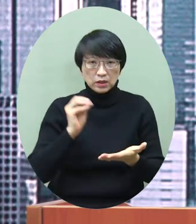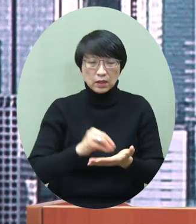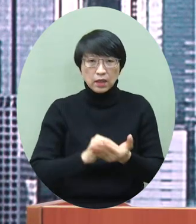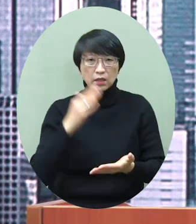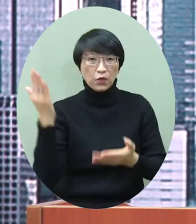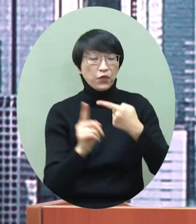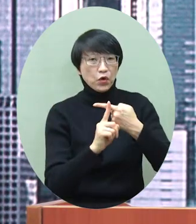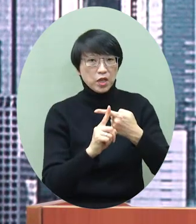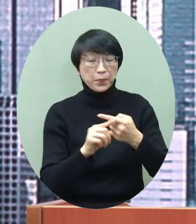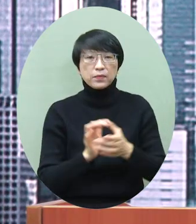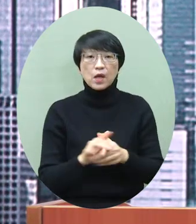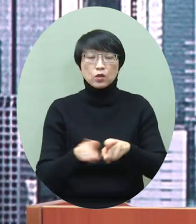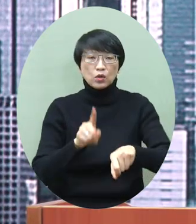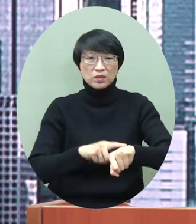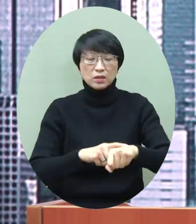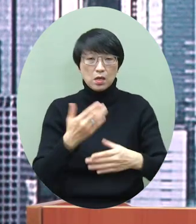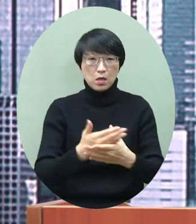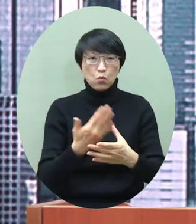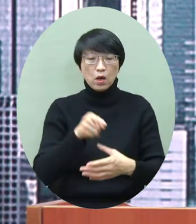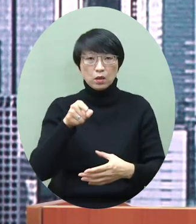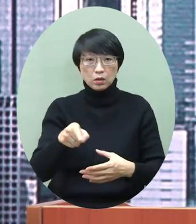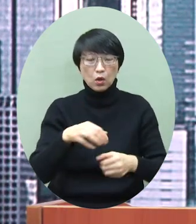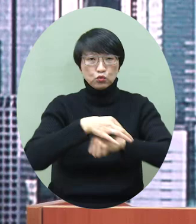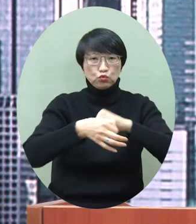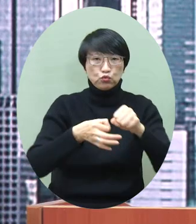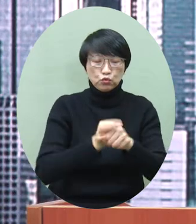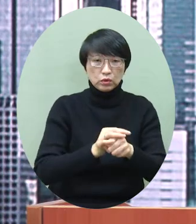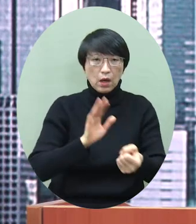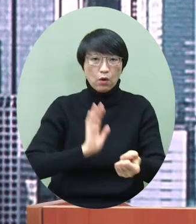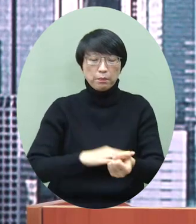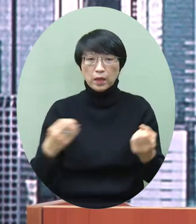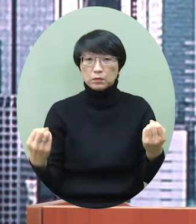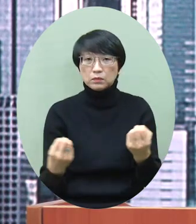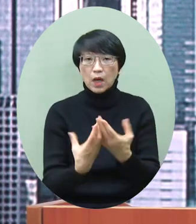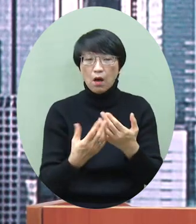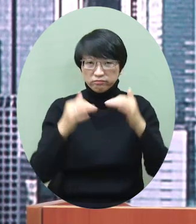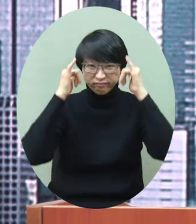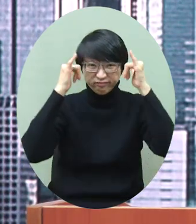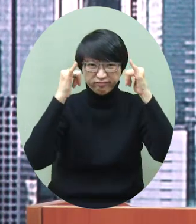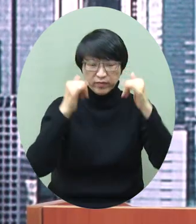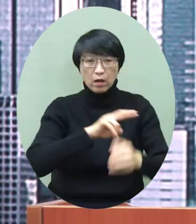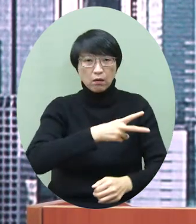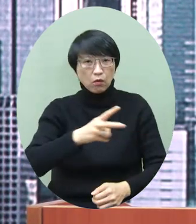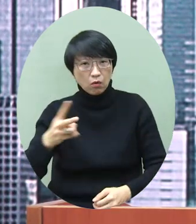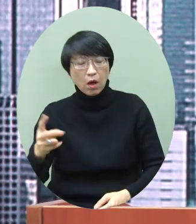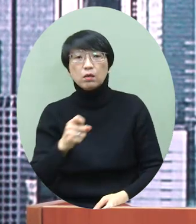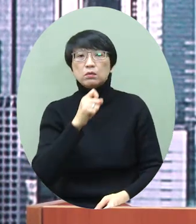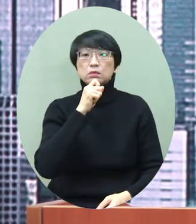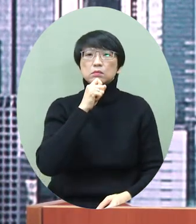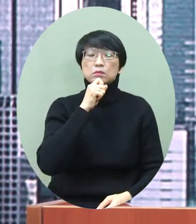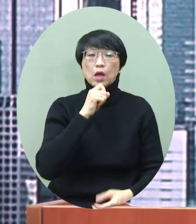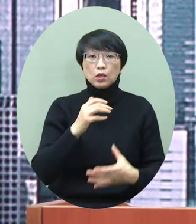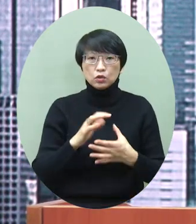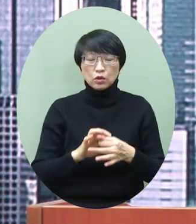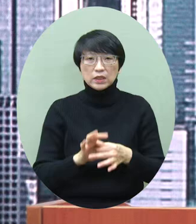險。同時間咧，因為嗰個嘅全球嘅疫情咧，亦都係嚴峻，同埋都會有改變。所以相關